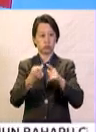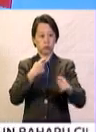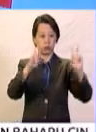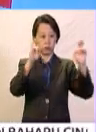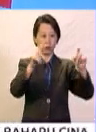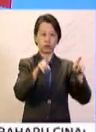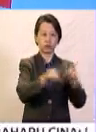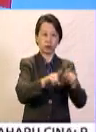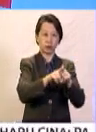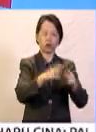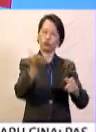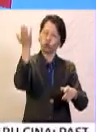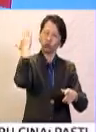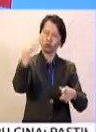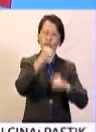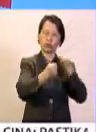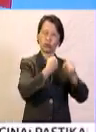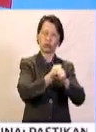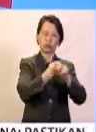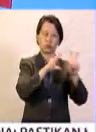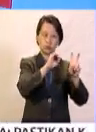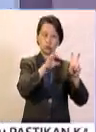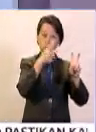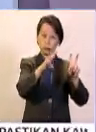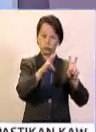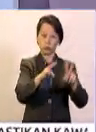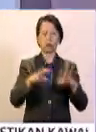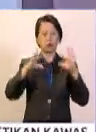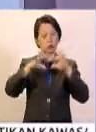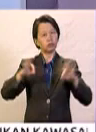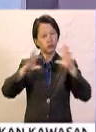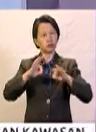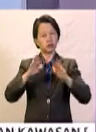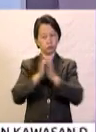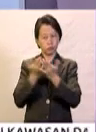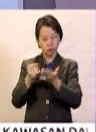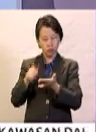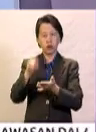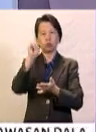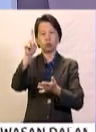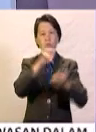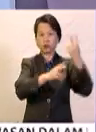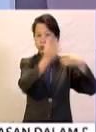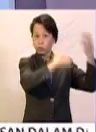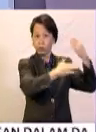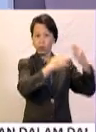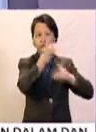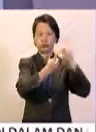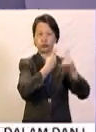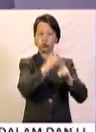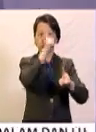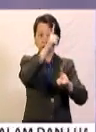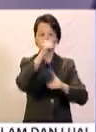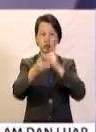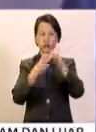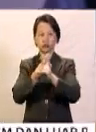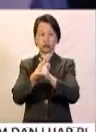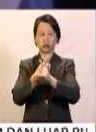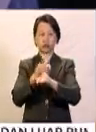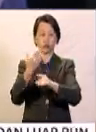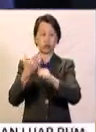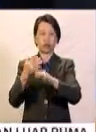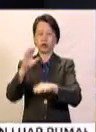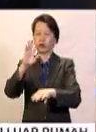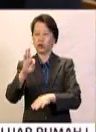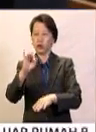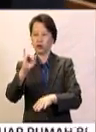tajuk sama yang telah diterbitkan tahun 2017. Ia menceritakan tentang dua zaman iaitu dunia nyata dan fiksyen.